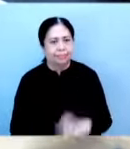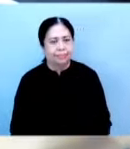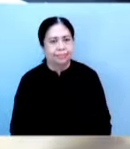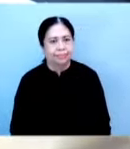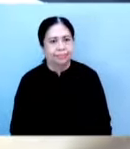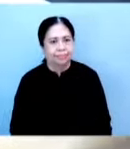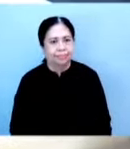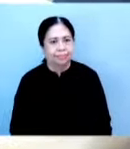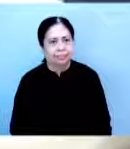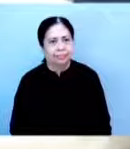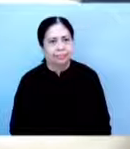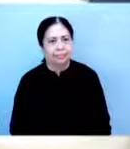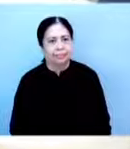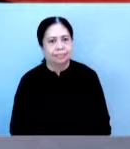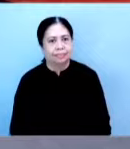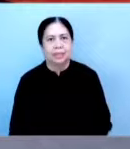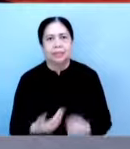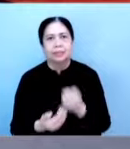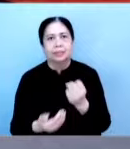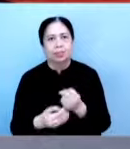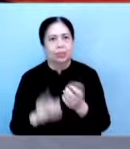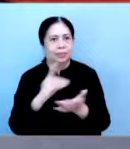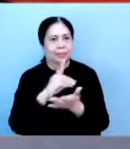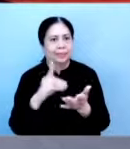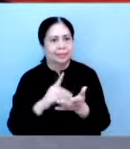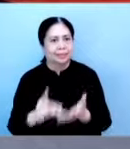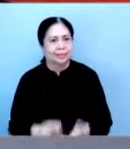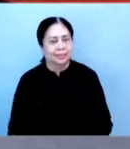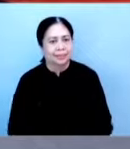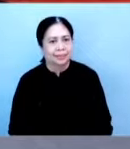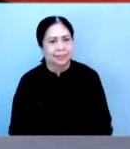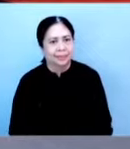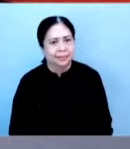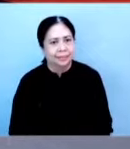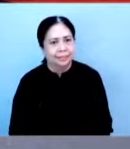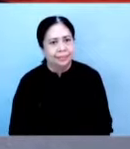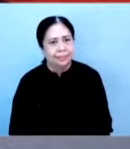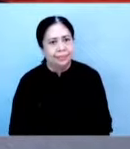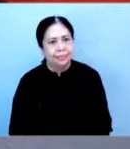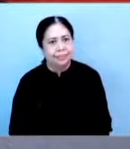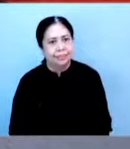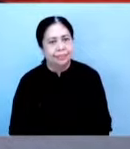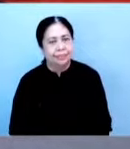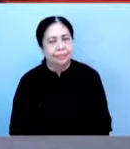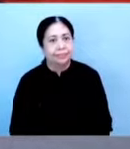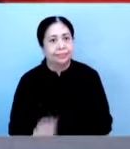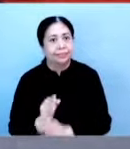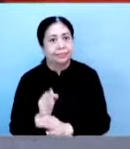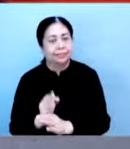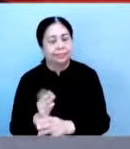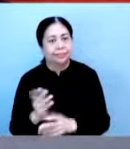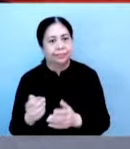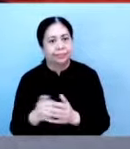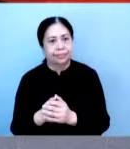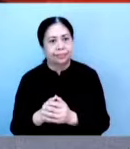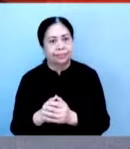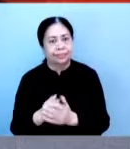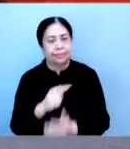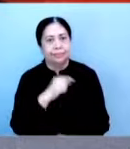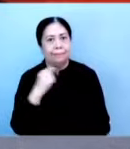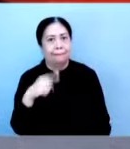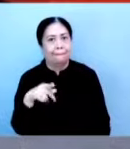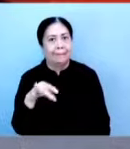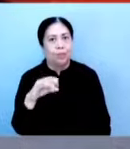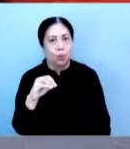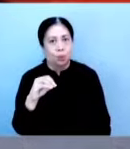classic lang na designs or materials no for example this po kung Ah yung devotion natin kay Padre Pio no kay St